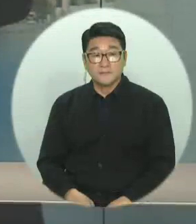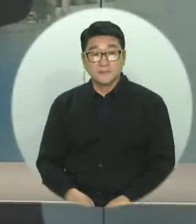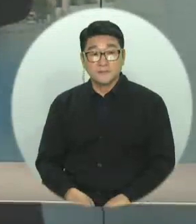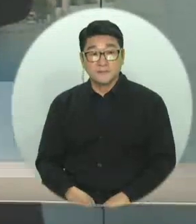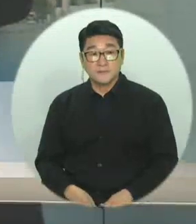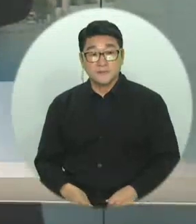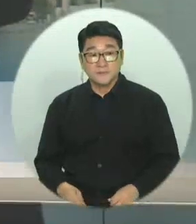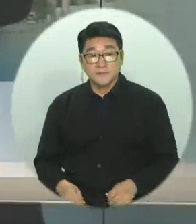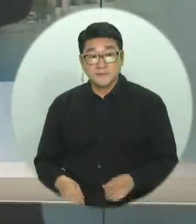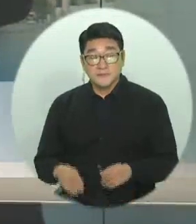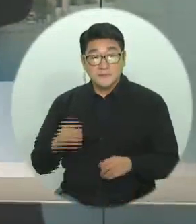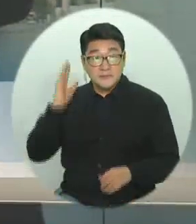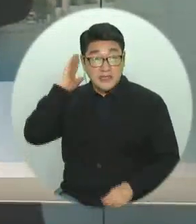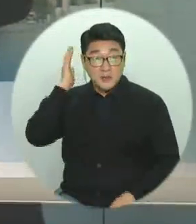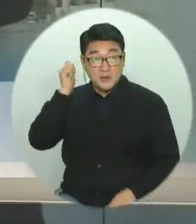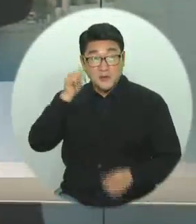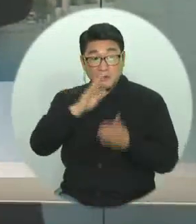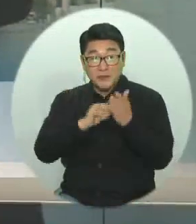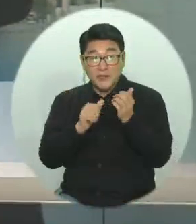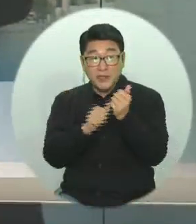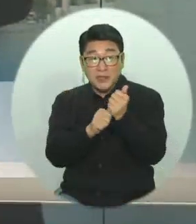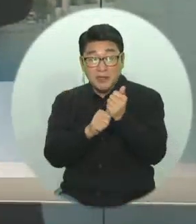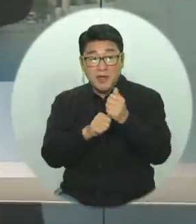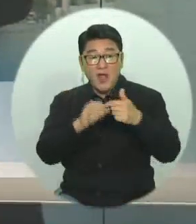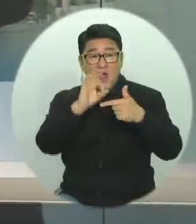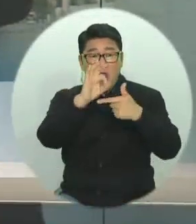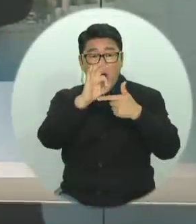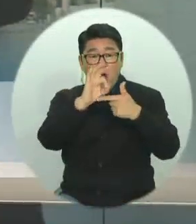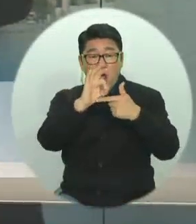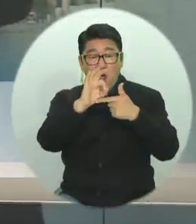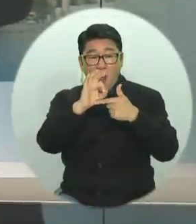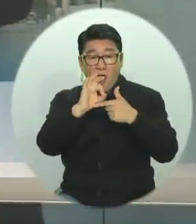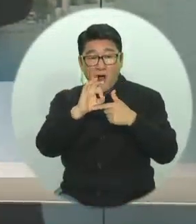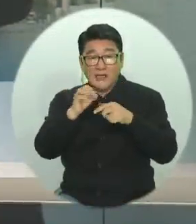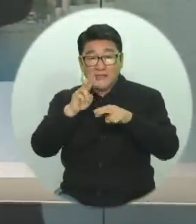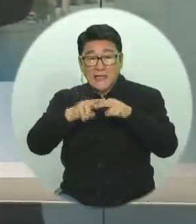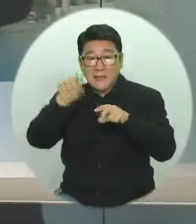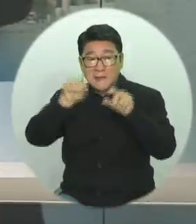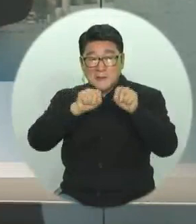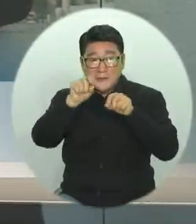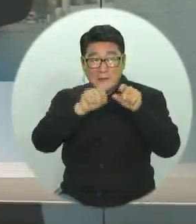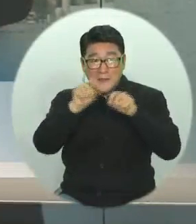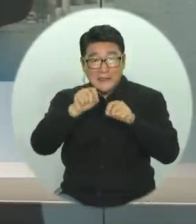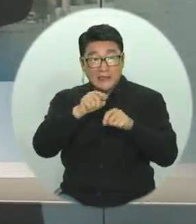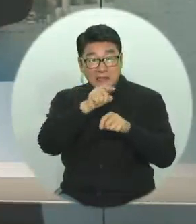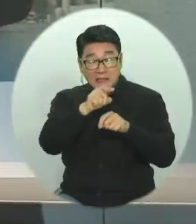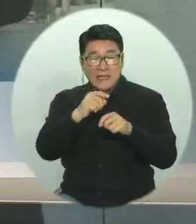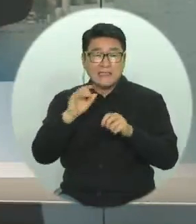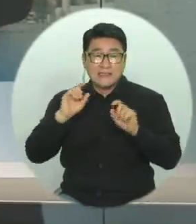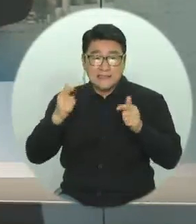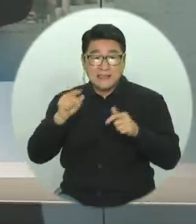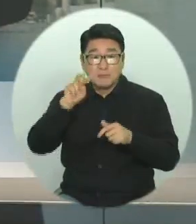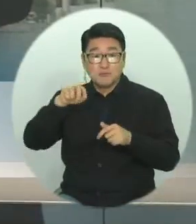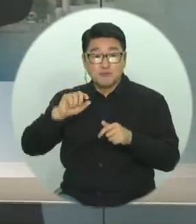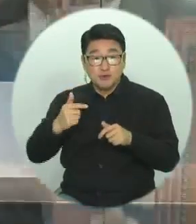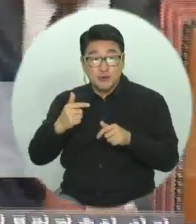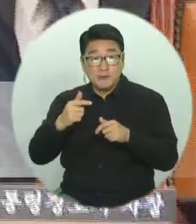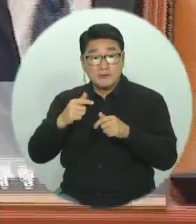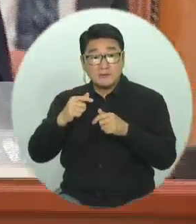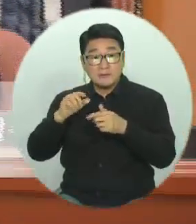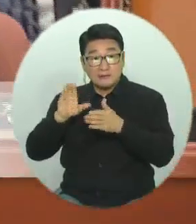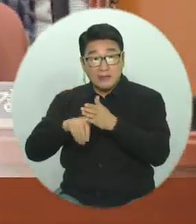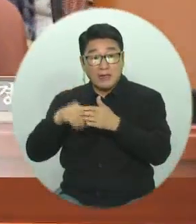김대기 대통령 비서실장이 영남 편중 인사를 지적받자 지난 정부에서는 호남 인사를 많이 쓰지